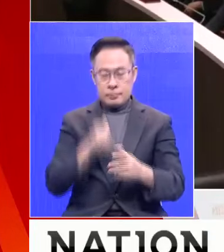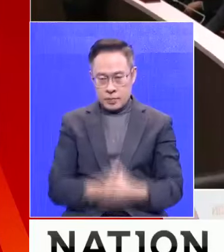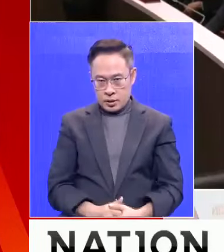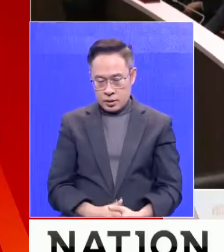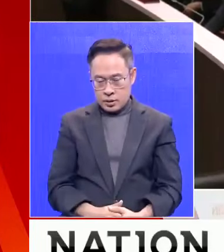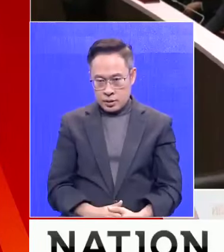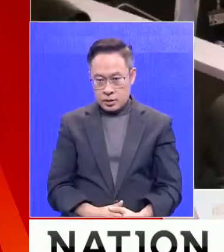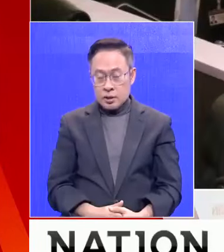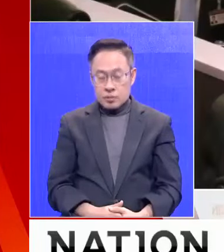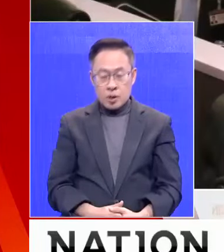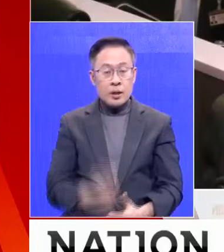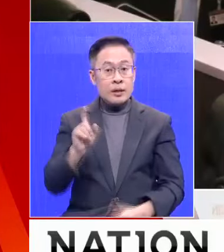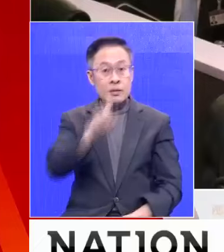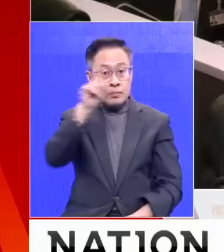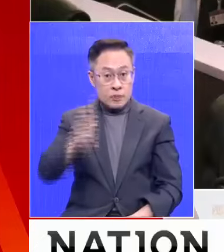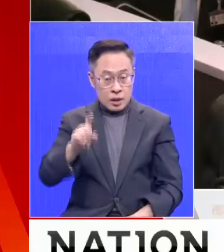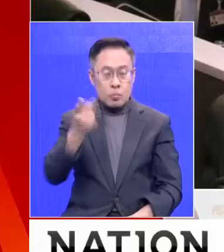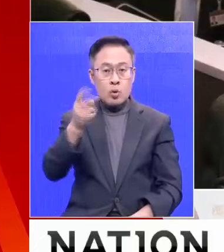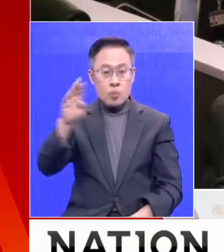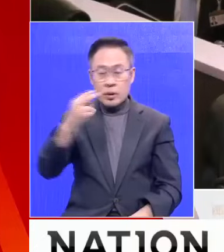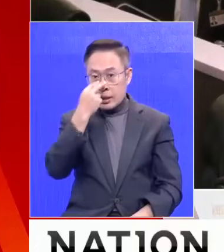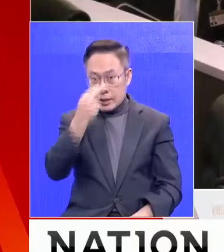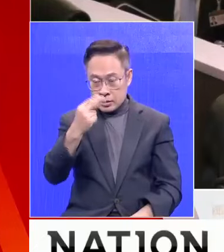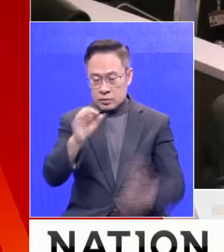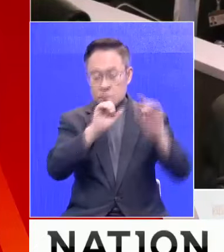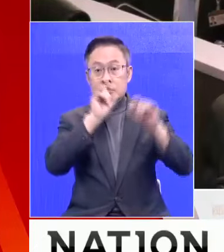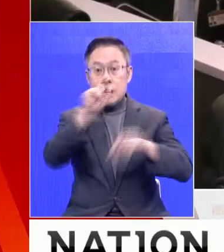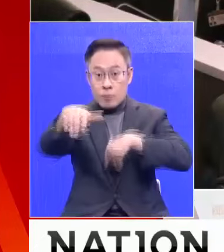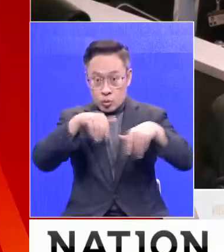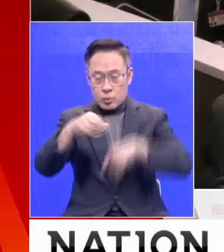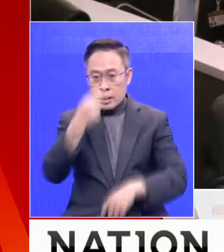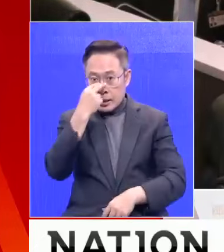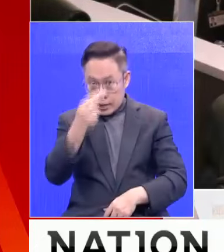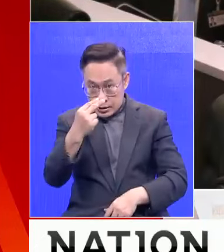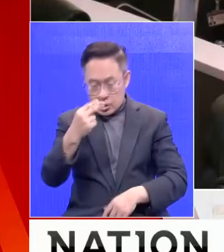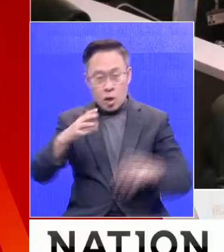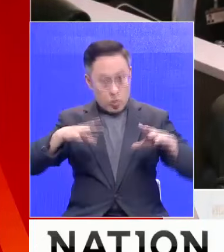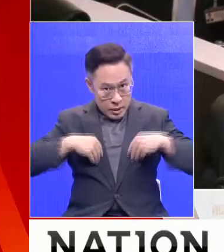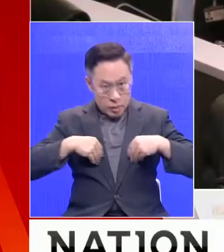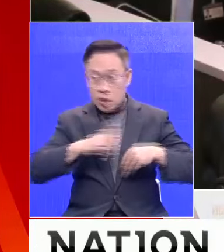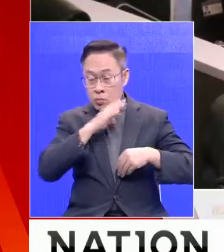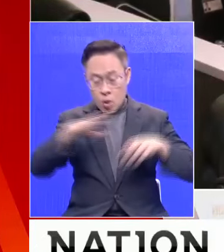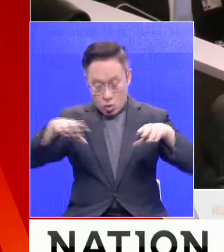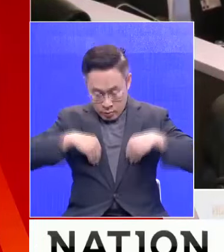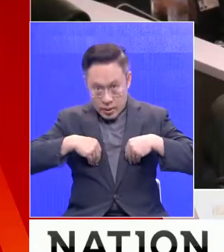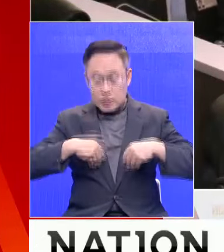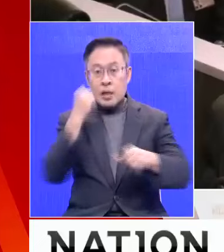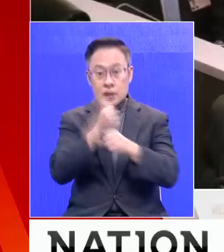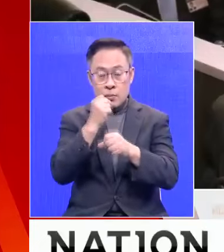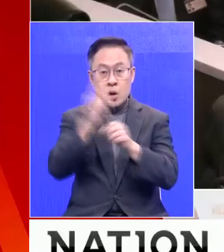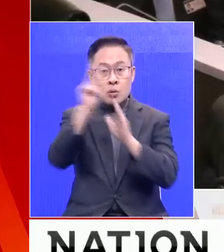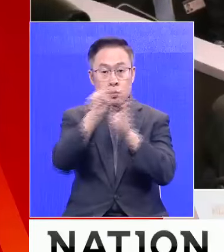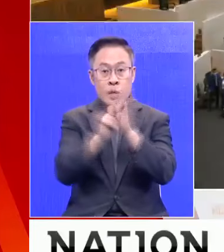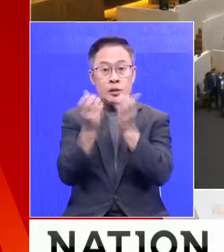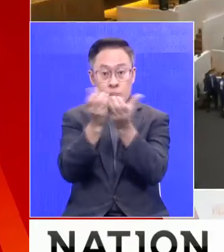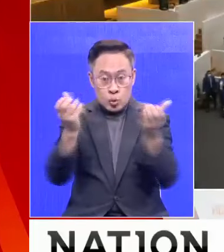ามว่าท่านเห็นชอบหรือไม่ที่จะให้มีการจัดทำรัฐธรรมนูญฉบับใหม่โดยไม่แก้ไขก็คือหมวด